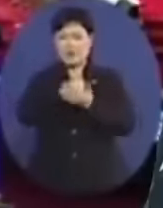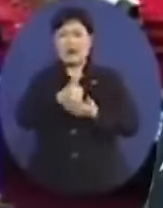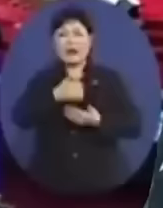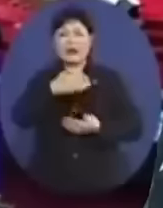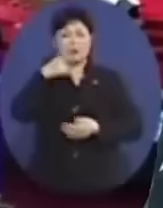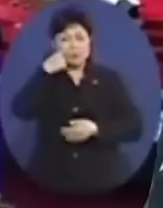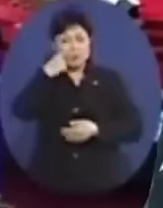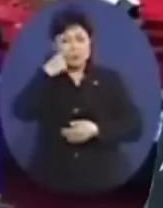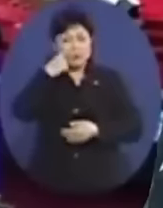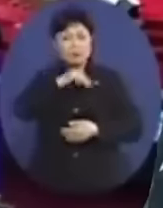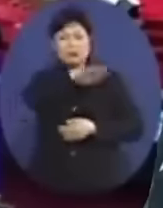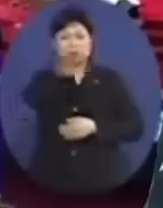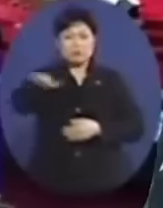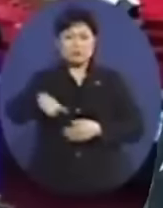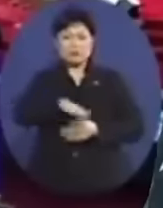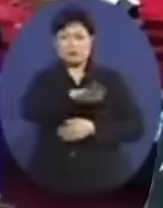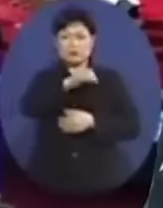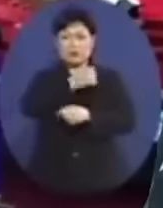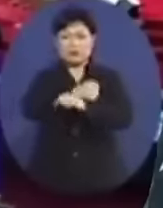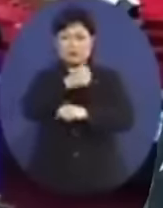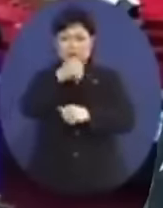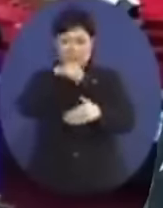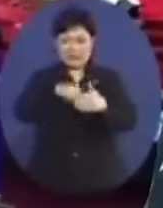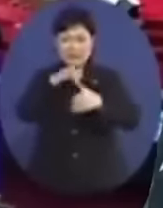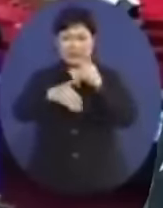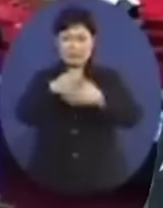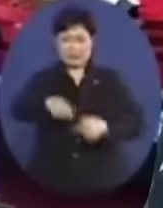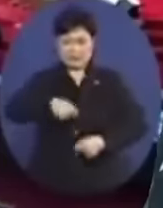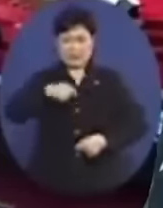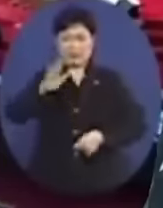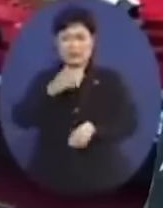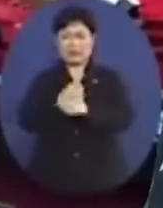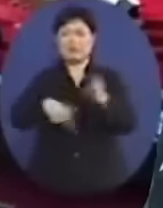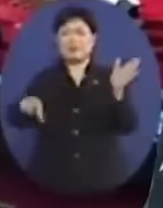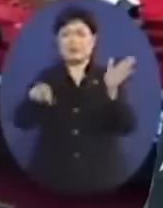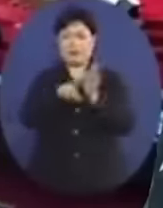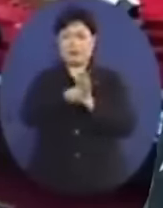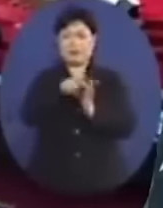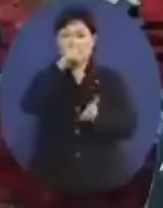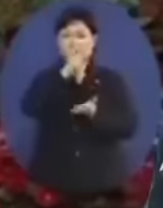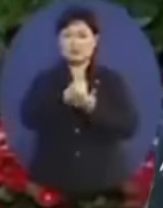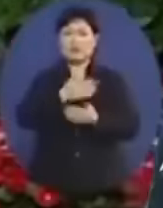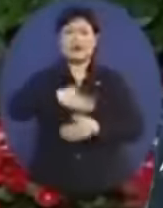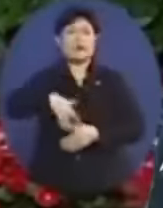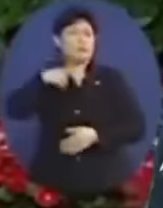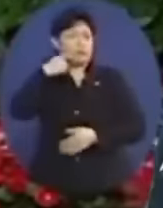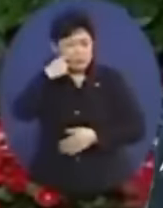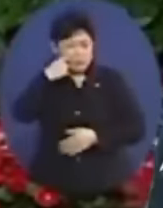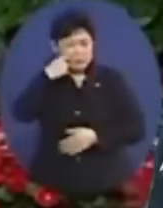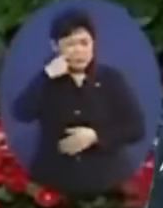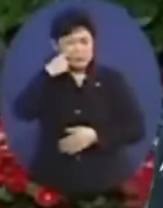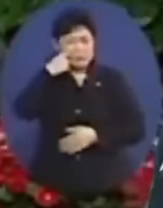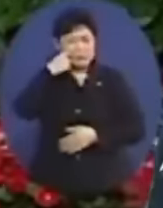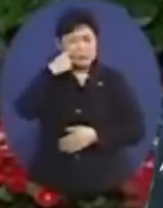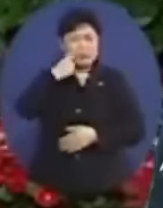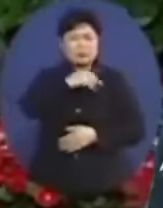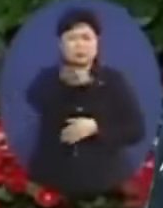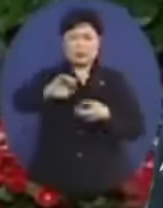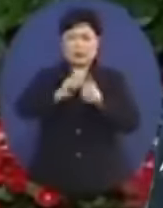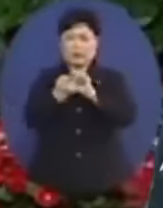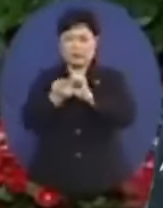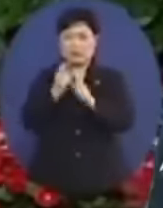우리로 하여금 그 안에서 하나님의 의가 되게 하려 하심이라 여기에 여러분 보세요 죄를 알지도 못하신 일을 우리를